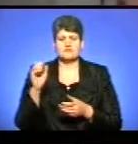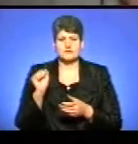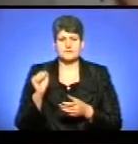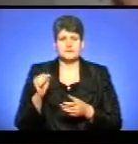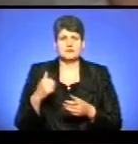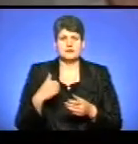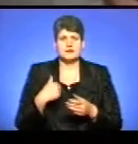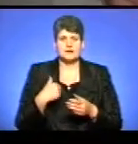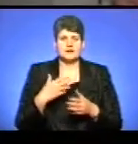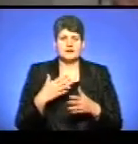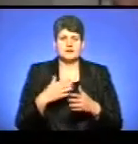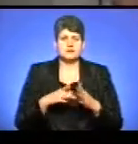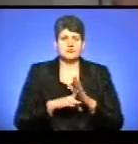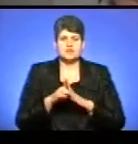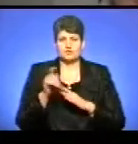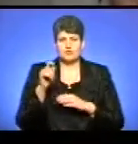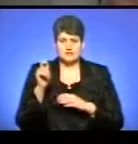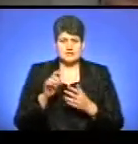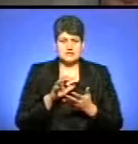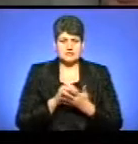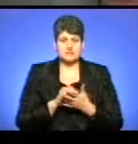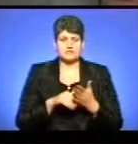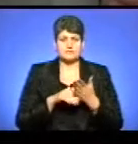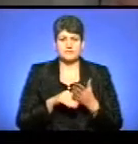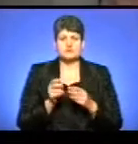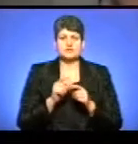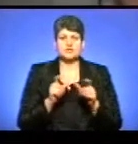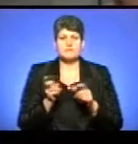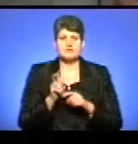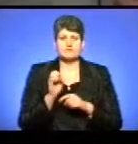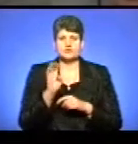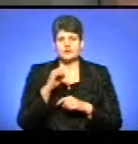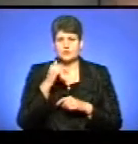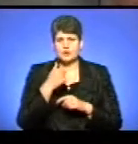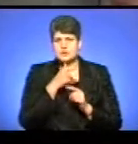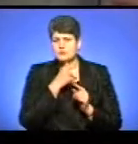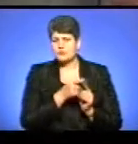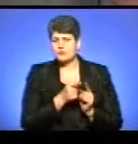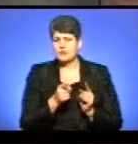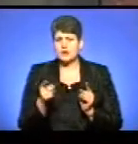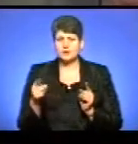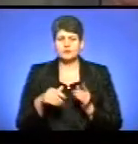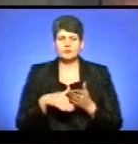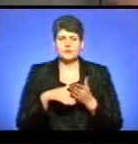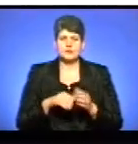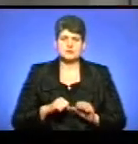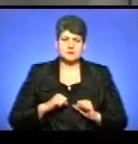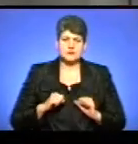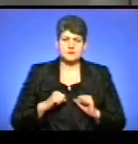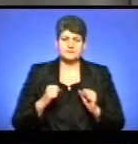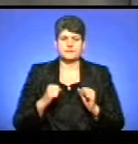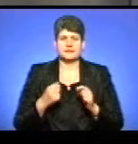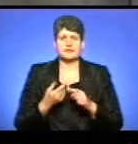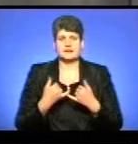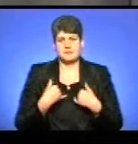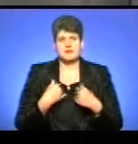займаюся волонтерством з самого початку війни. Штаб прийшла в 2014 році, вже до цієї пори допомагаємо, стараємося. Для мене це